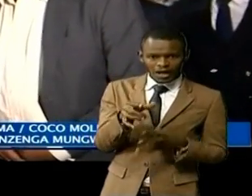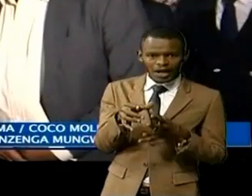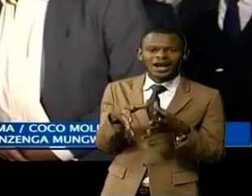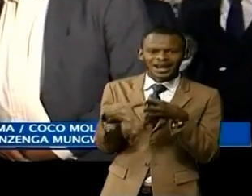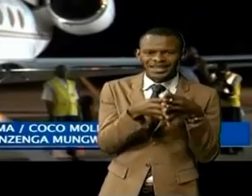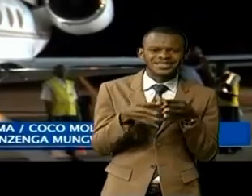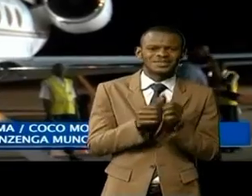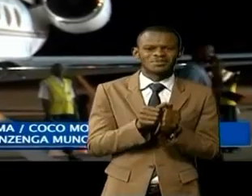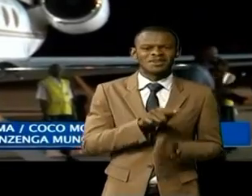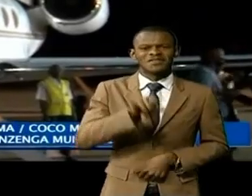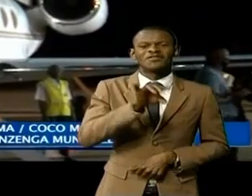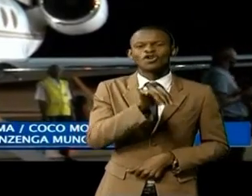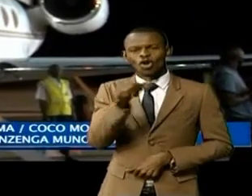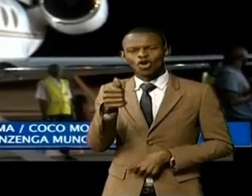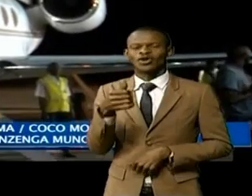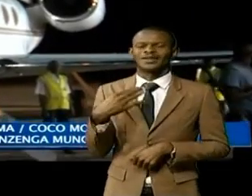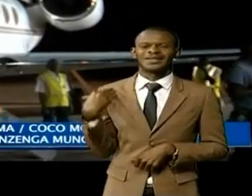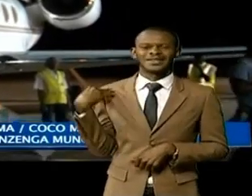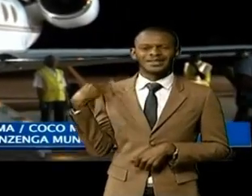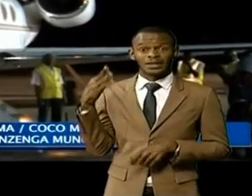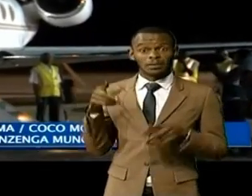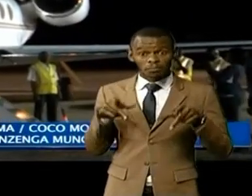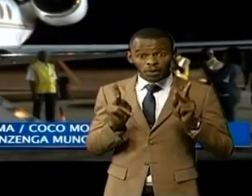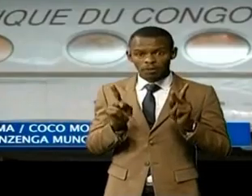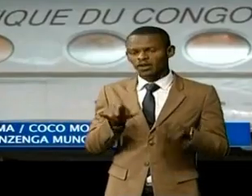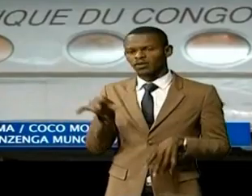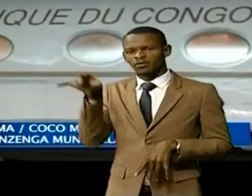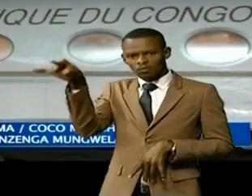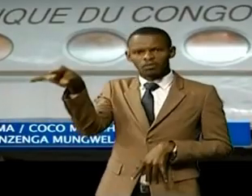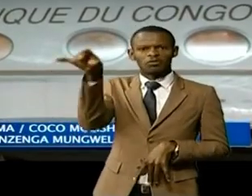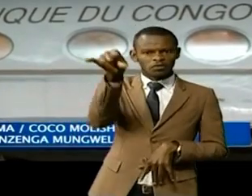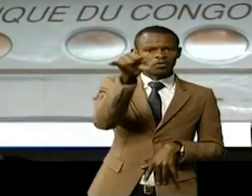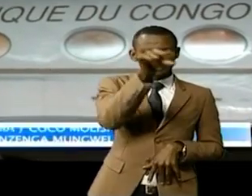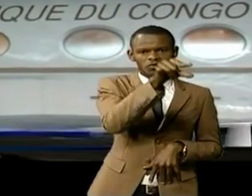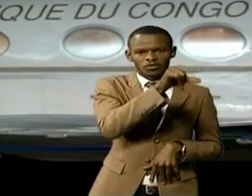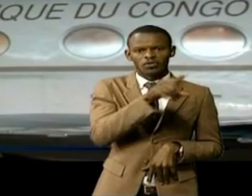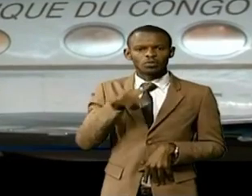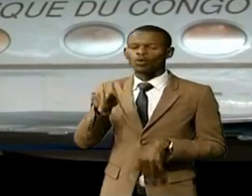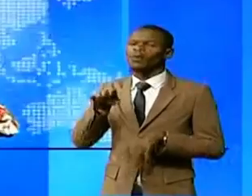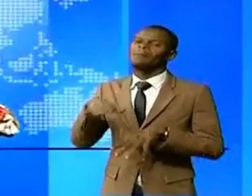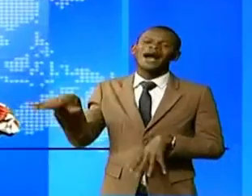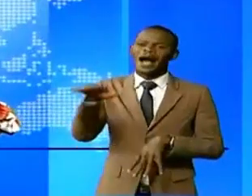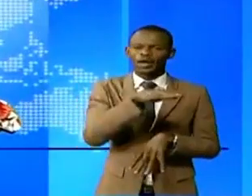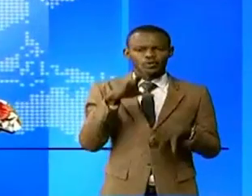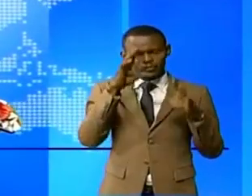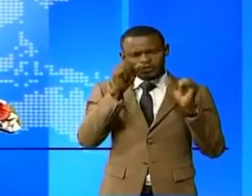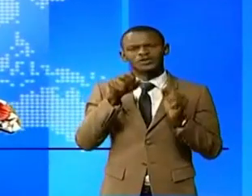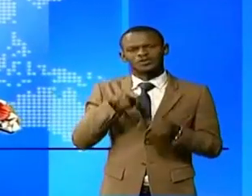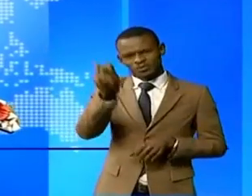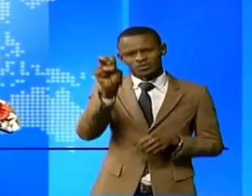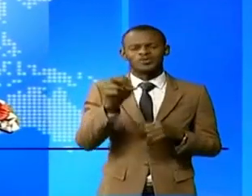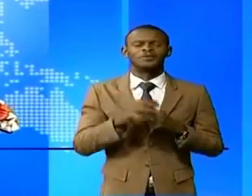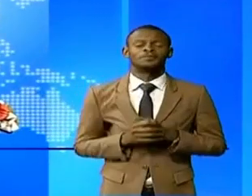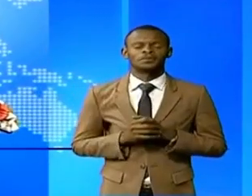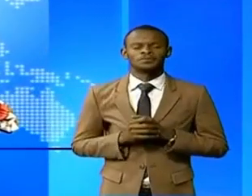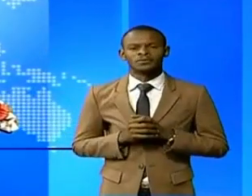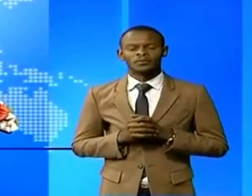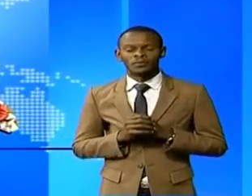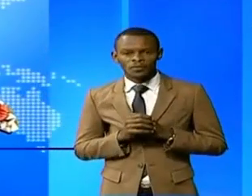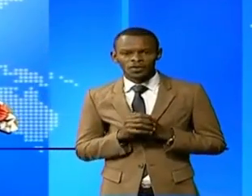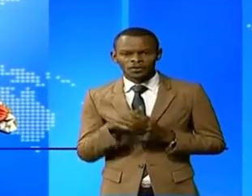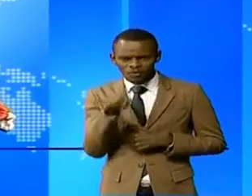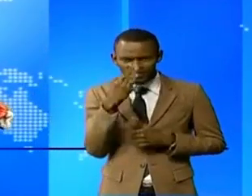pour l'itinérance en province et partout où le devoir d'État l'exige. Vous le savez, DRC